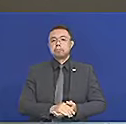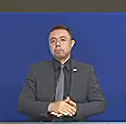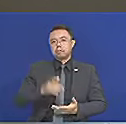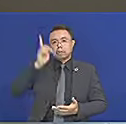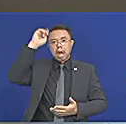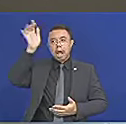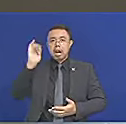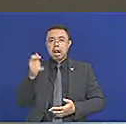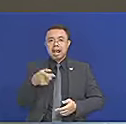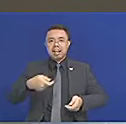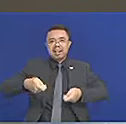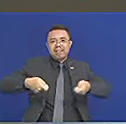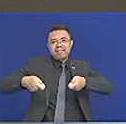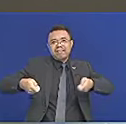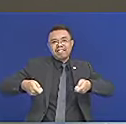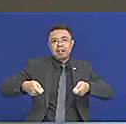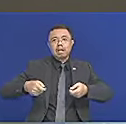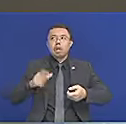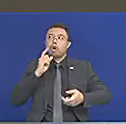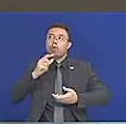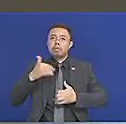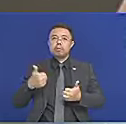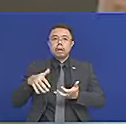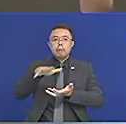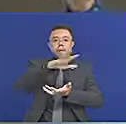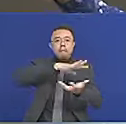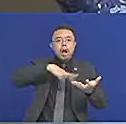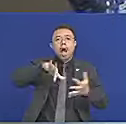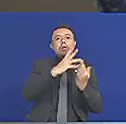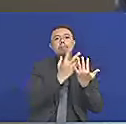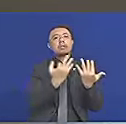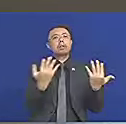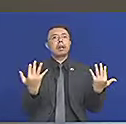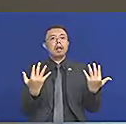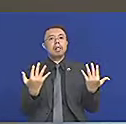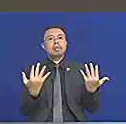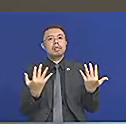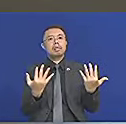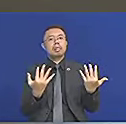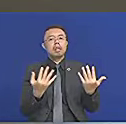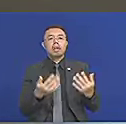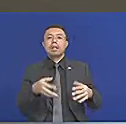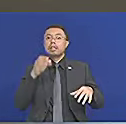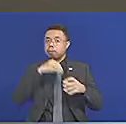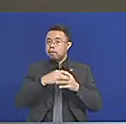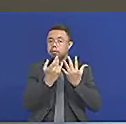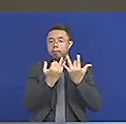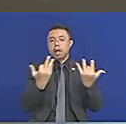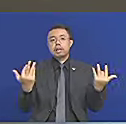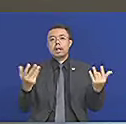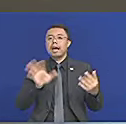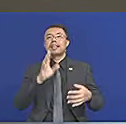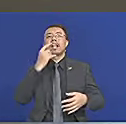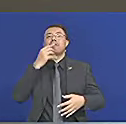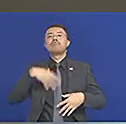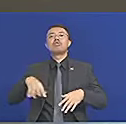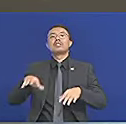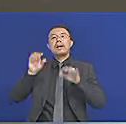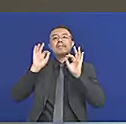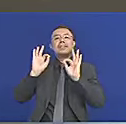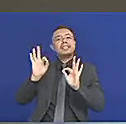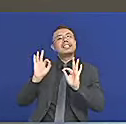Allah dijadikan komoditas untuk mempengaruhi massa, khususnya massa yang tidak